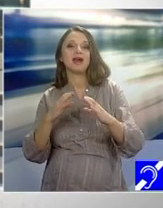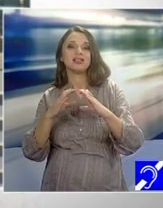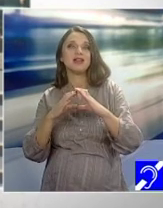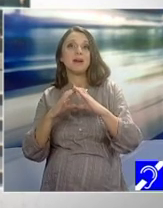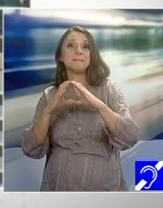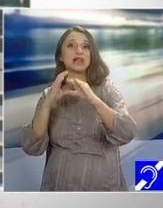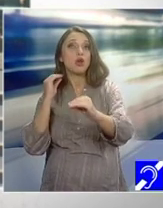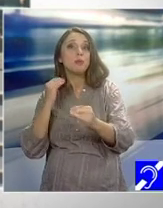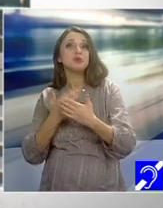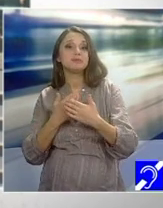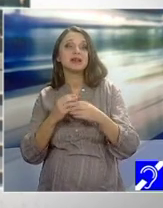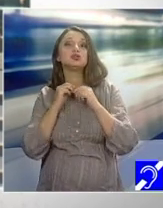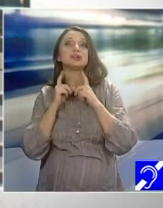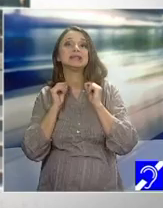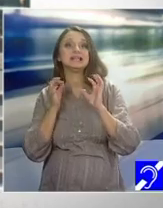Cluj.